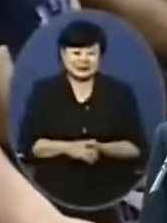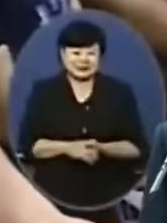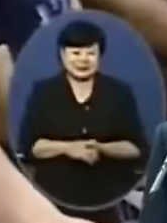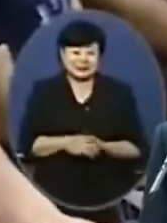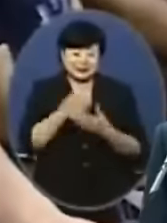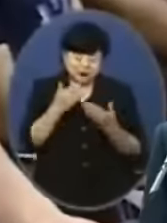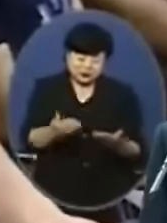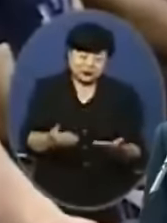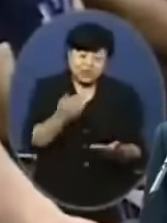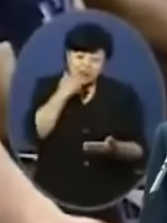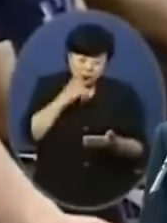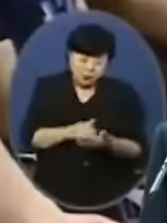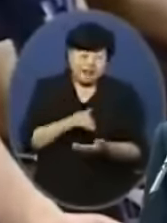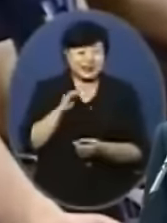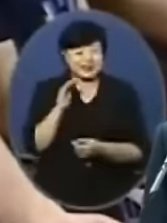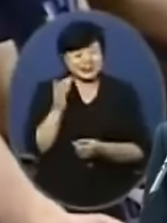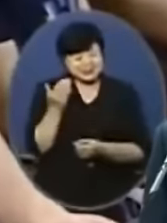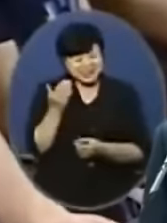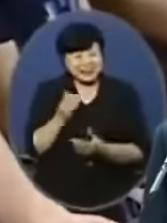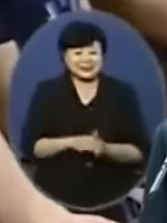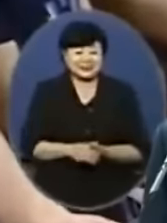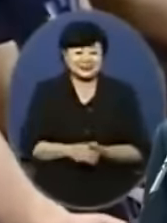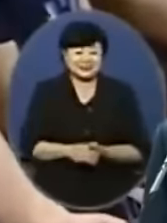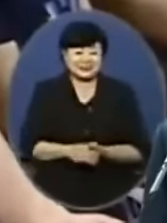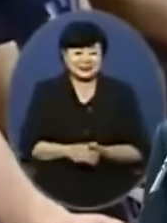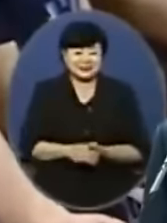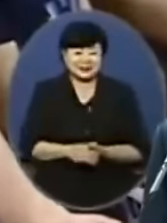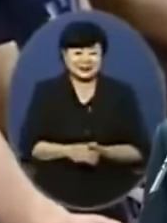쉴 수 있는 바위가 되어주신다.